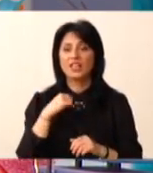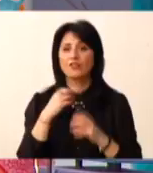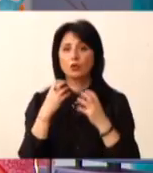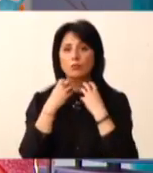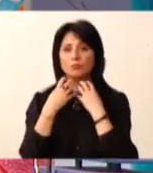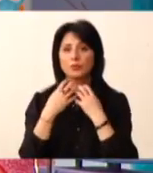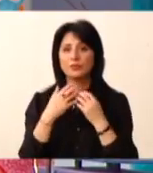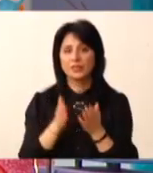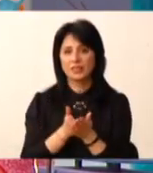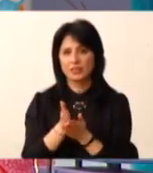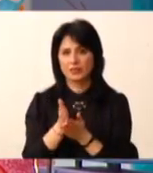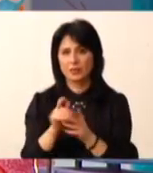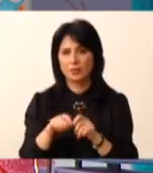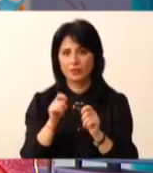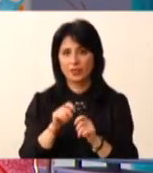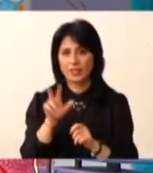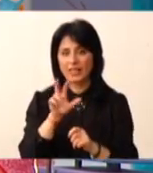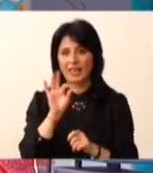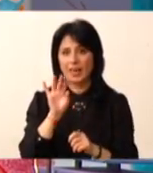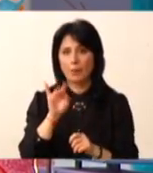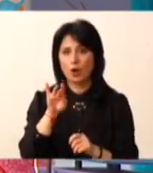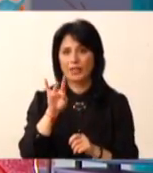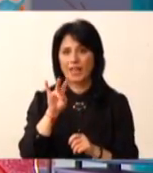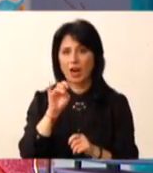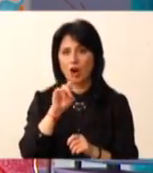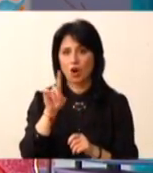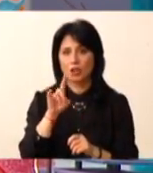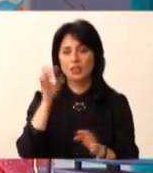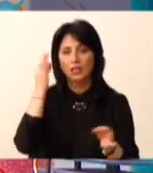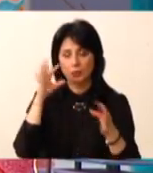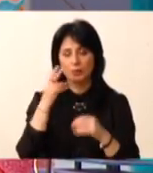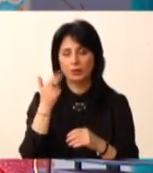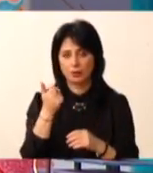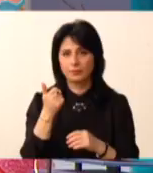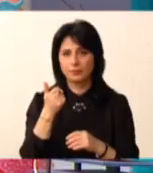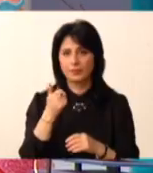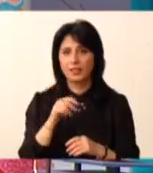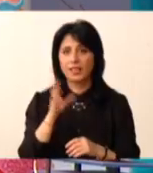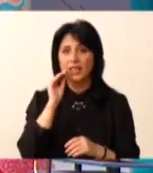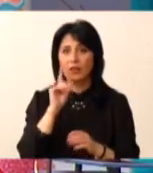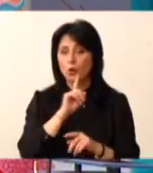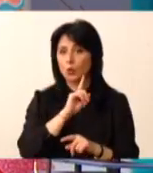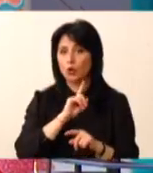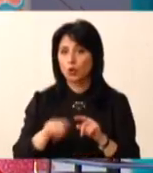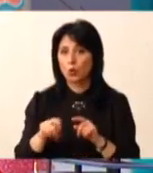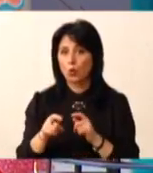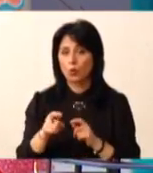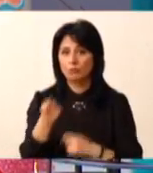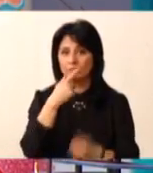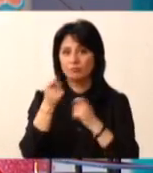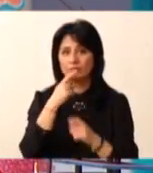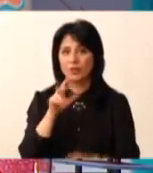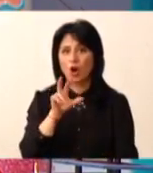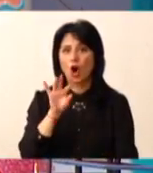ჯირკვლის ფუნქციის დარღვევა, კერძოდ ჰიპოთირეოზი, არის მიზეზი თმის ცვენის. როგორც კი იწყება დროულად ჰორმონებით